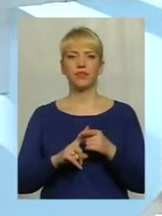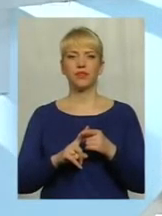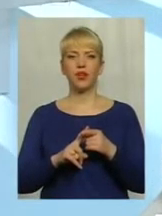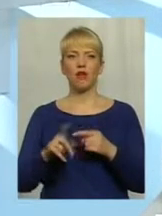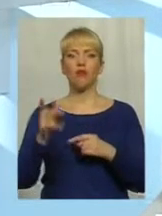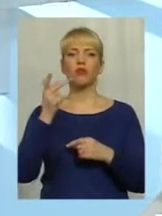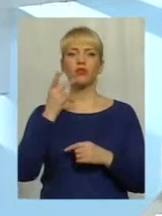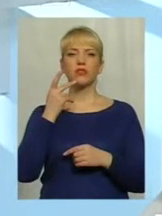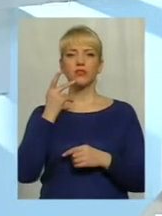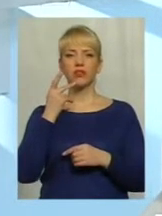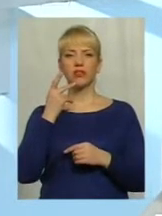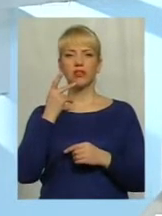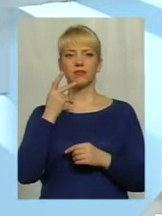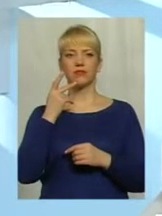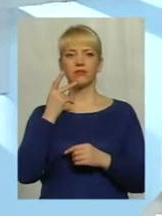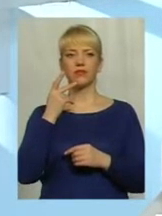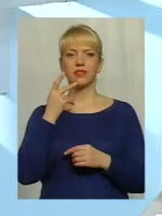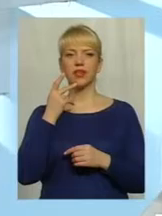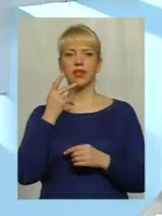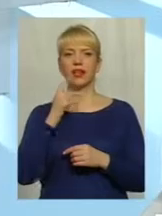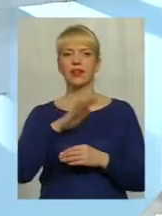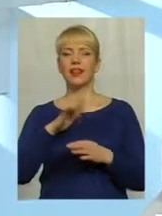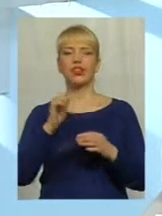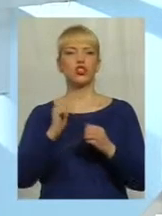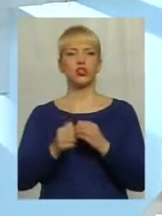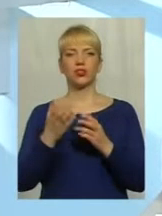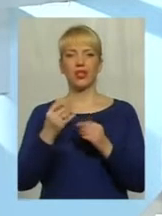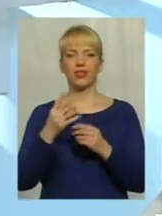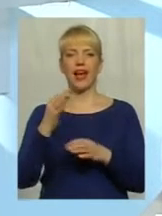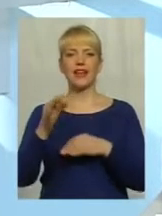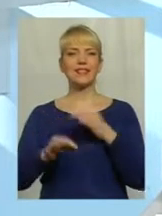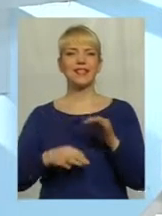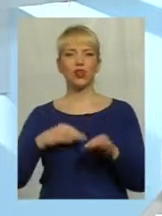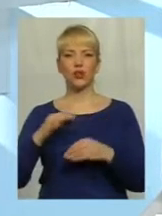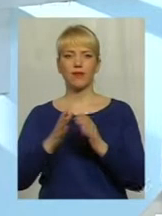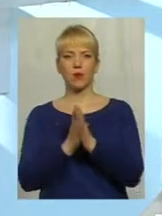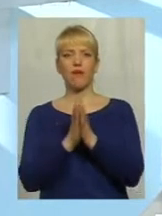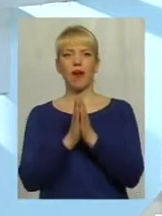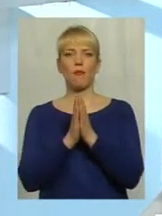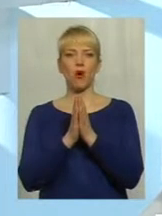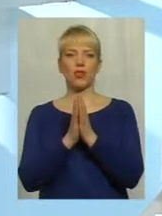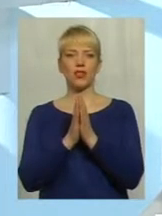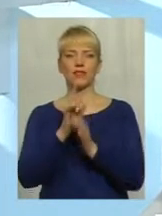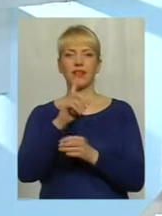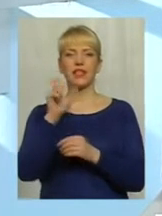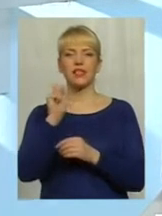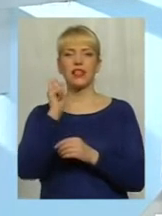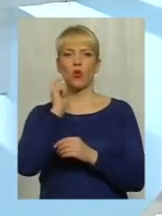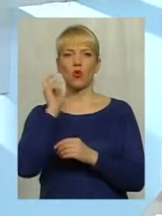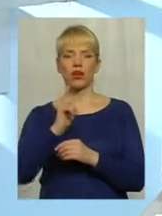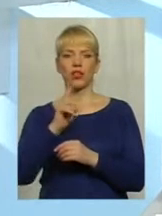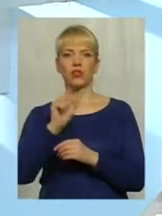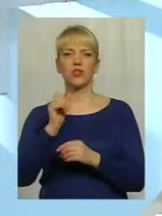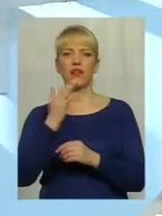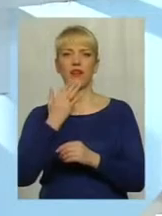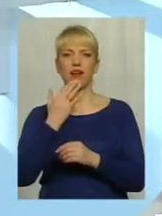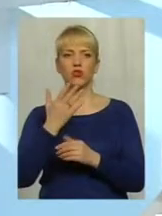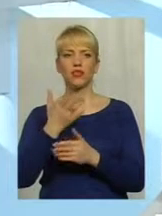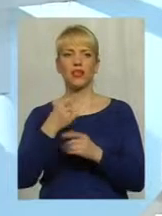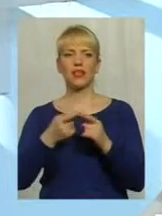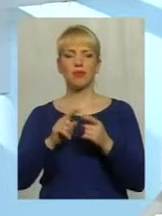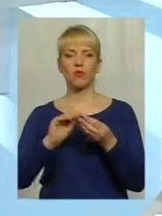Це постійна, не то що щоденна, а цілодобова молитва за Україну, за націю, за ці